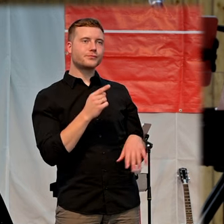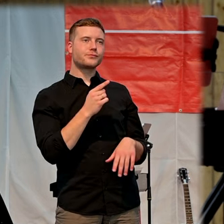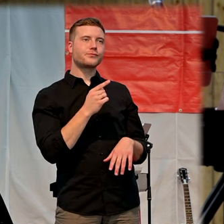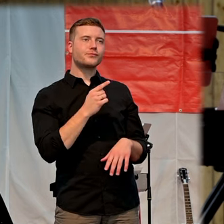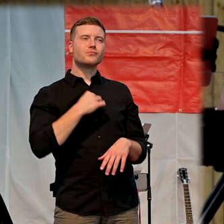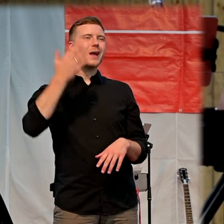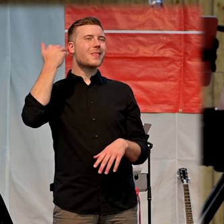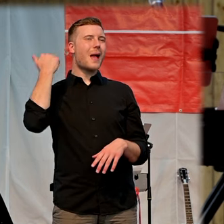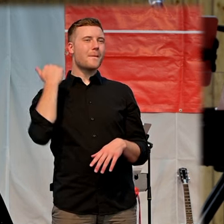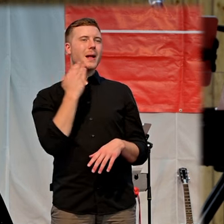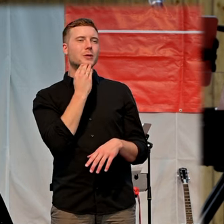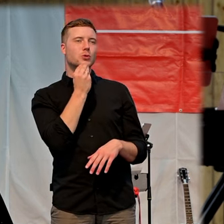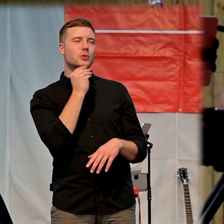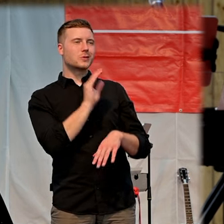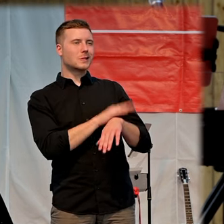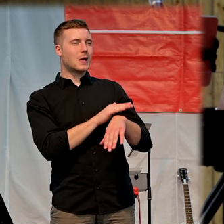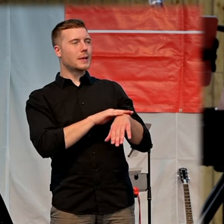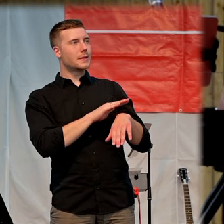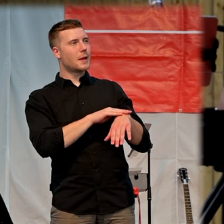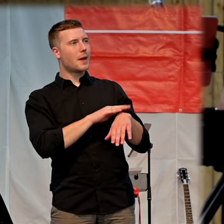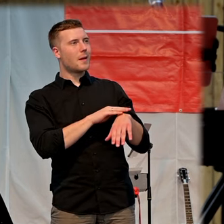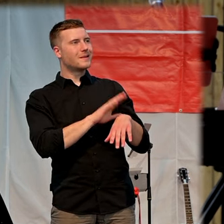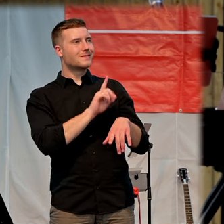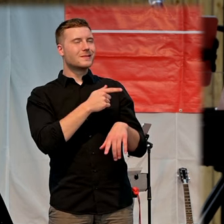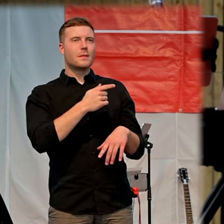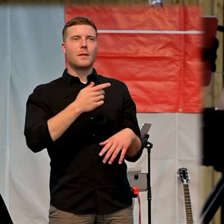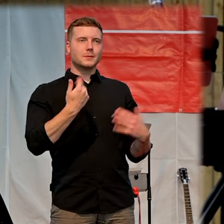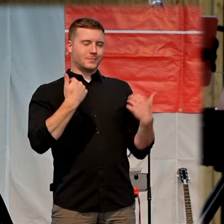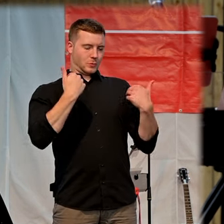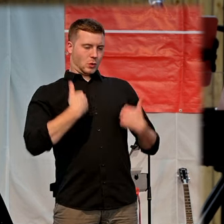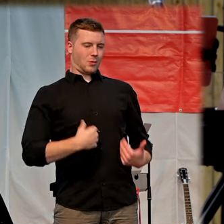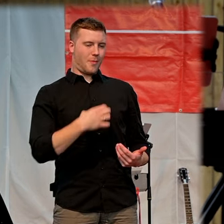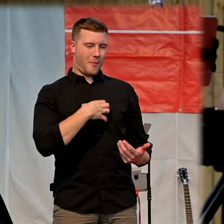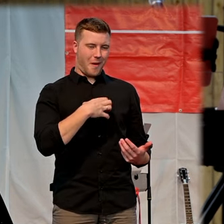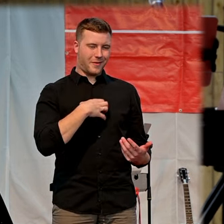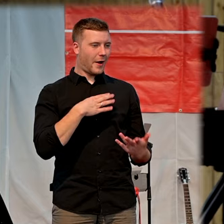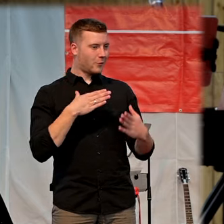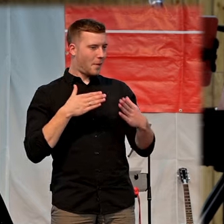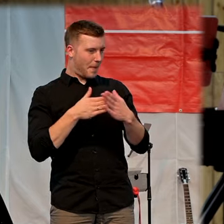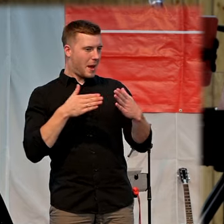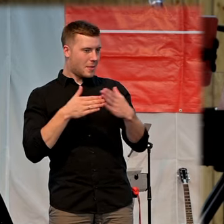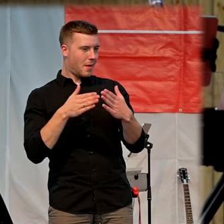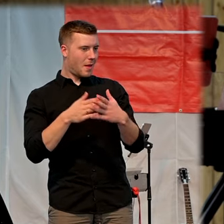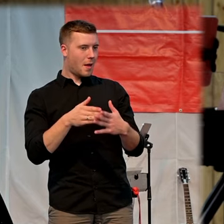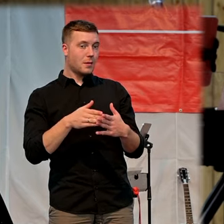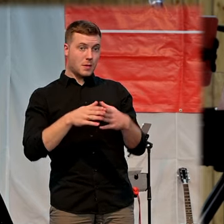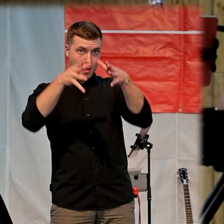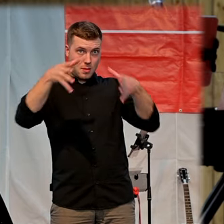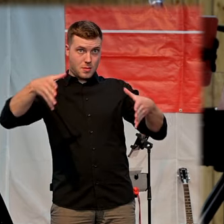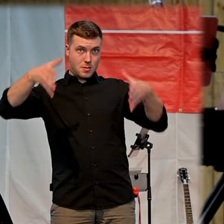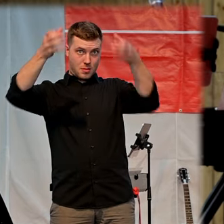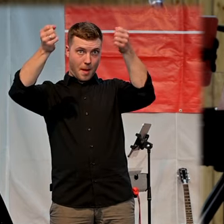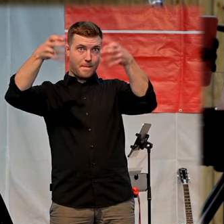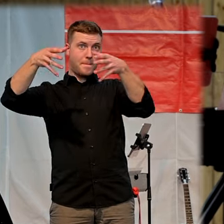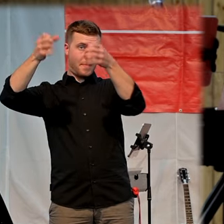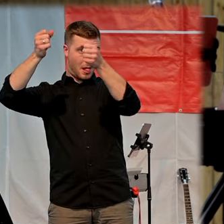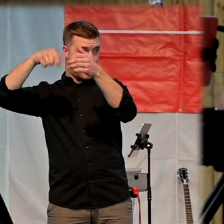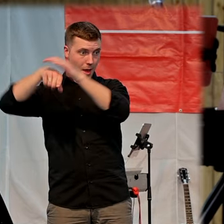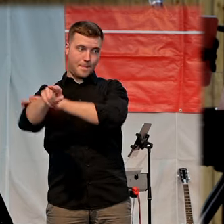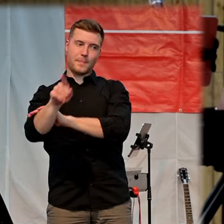damals durften Kranke, Körperbehinderte nicht in den Tempel. Das war irgendwie